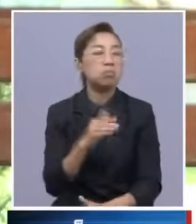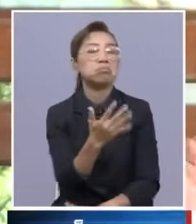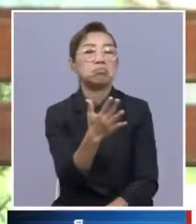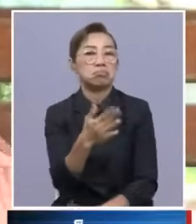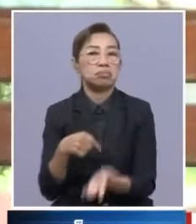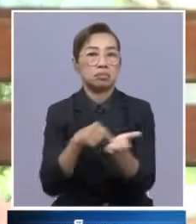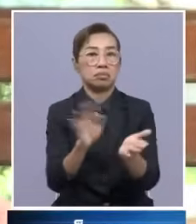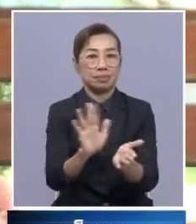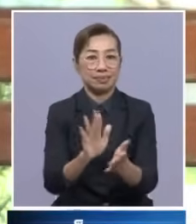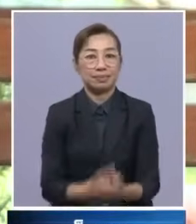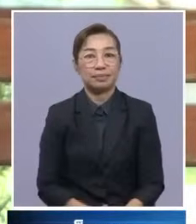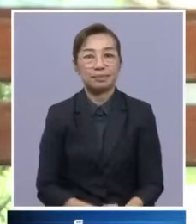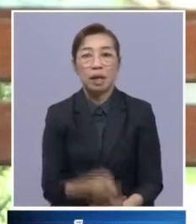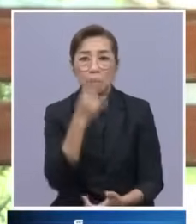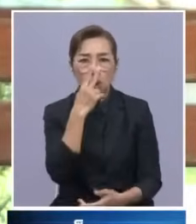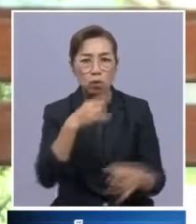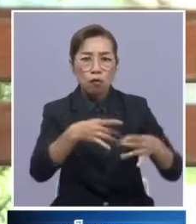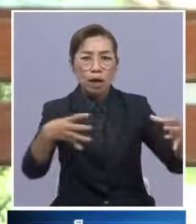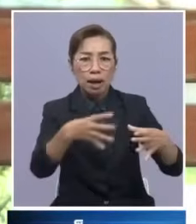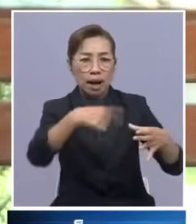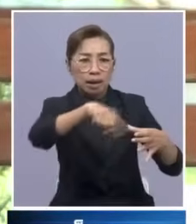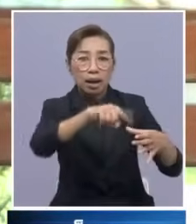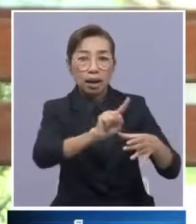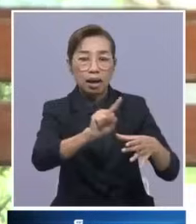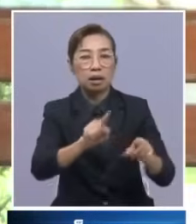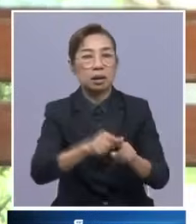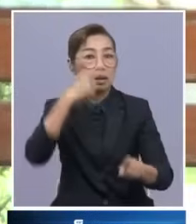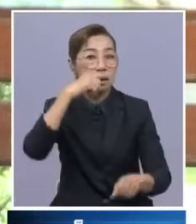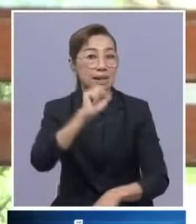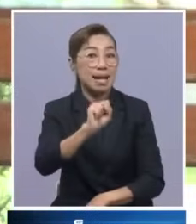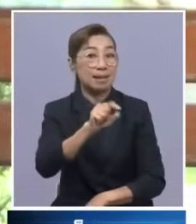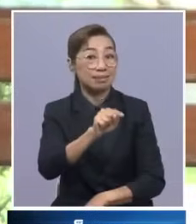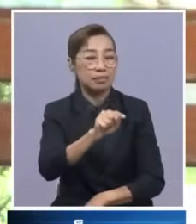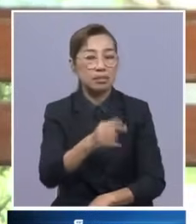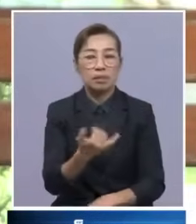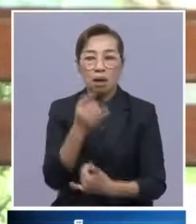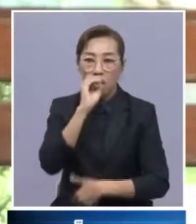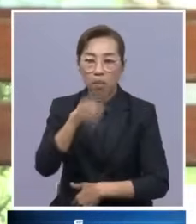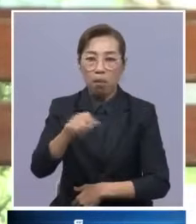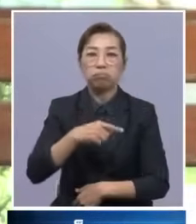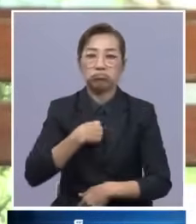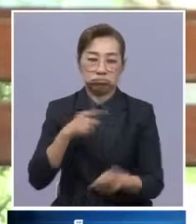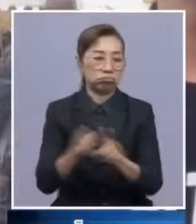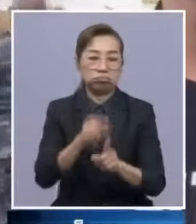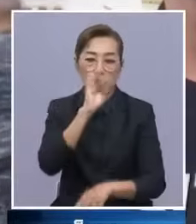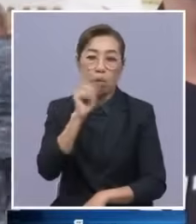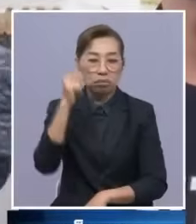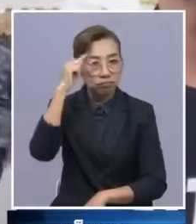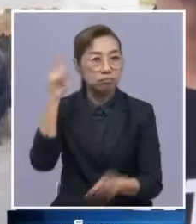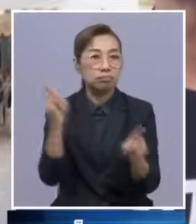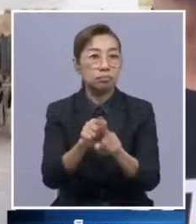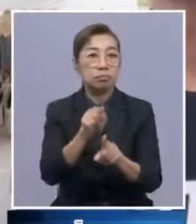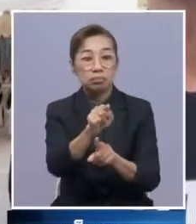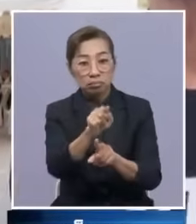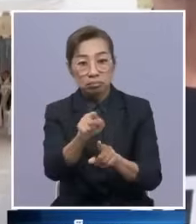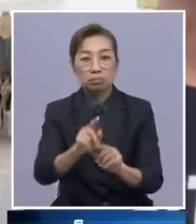ไปดูฝั่งพรรคฝ่ายค้านกันบ้างนะคะอย่างไทยสร้างไทยล่าสุดเนี่ยออกมาแสดงจุดยืนนะในเชิงก็เห็นด้วยนะกับ